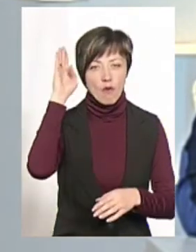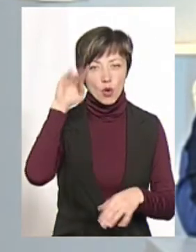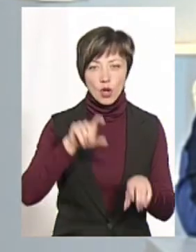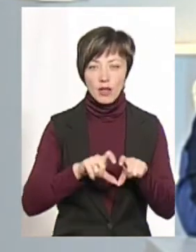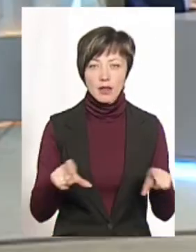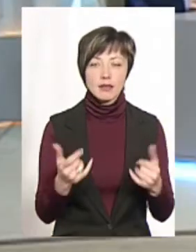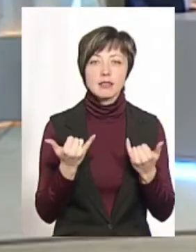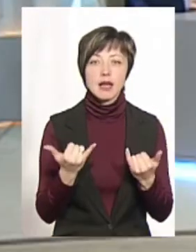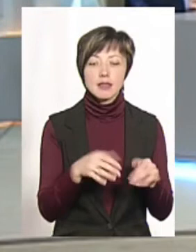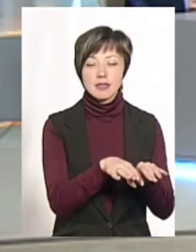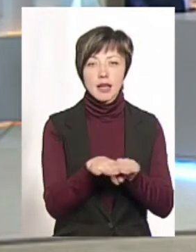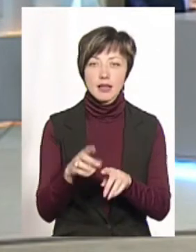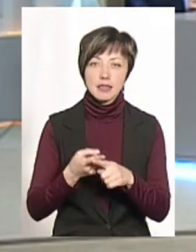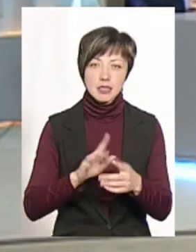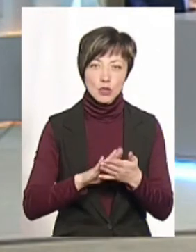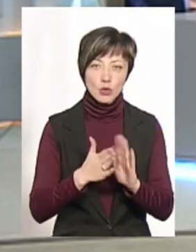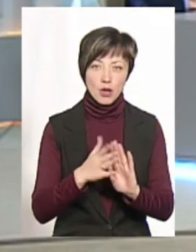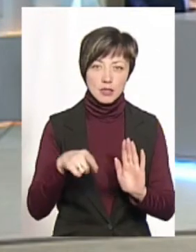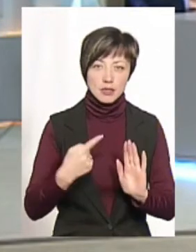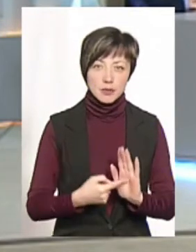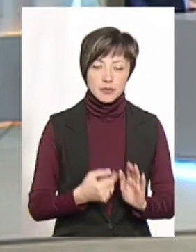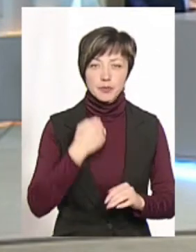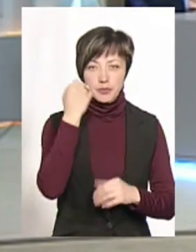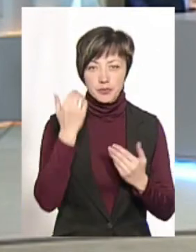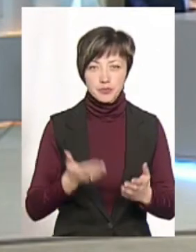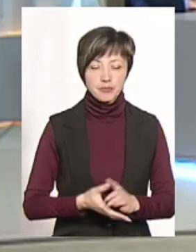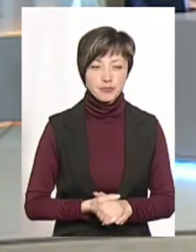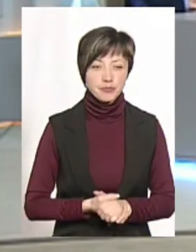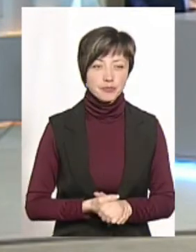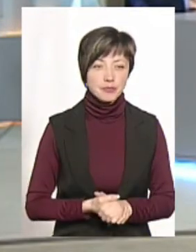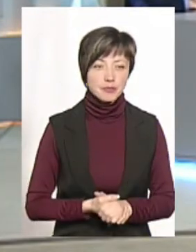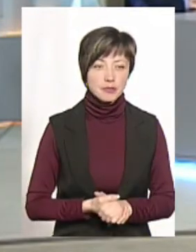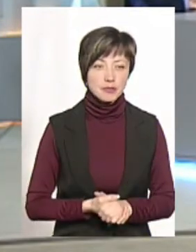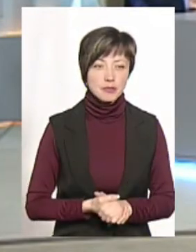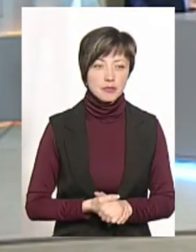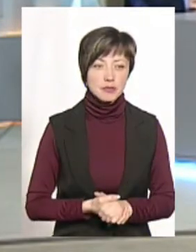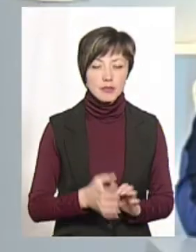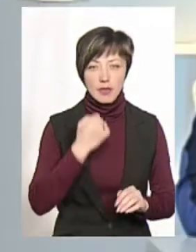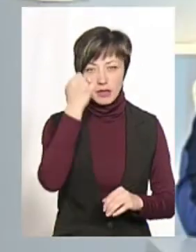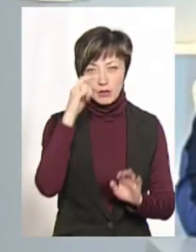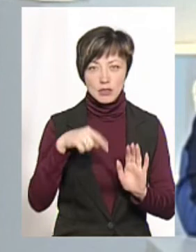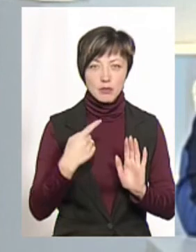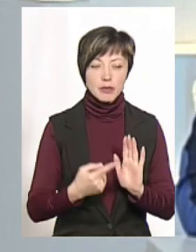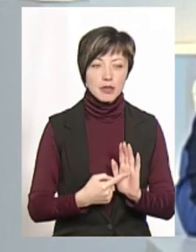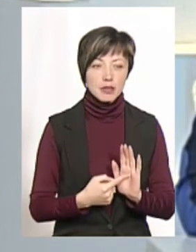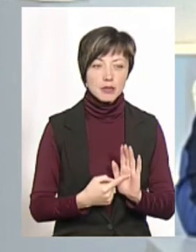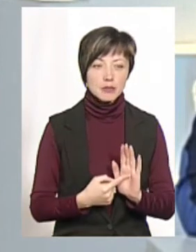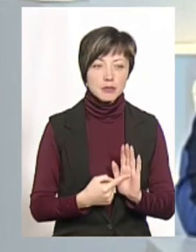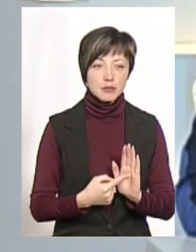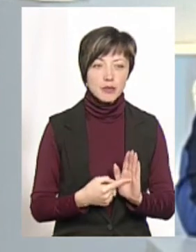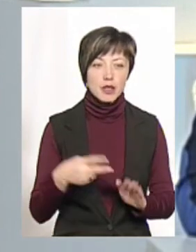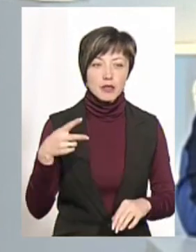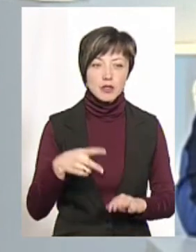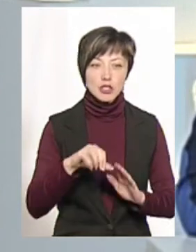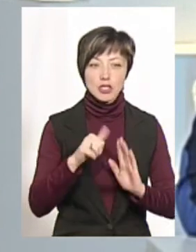якій зараз стадії ситуація? Дякую. Дякую вам, гарного дня. Дякую за запитання.